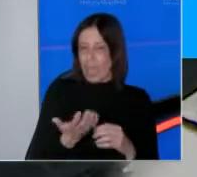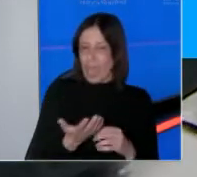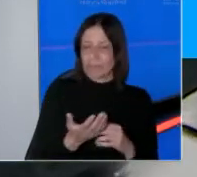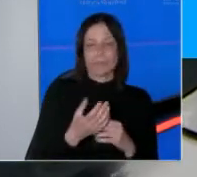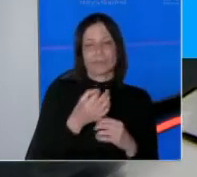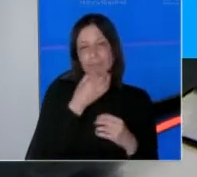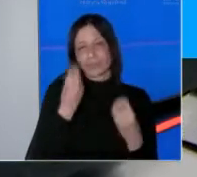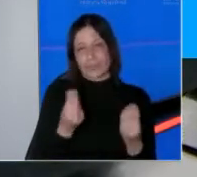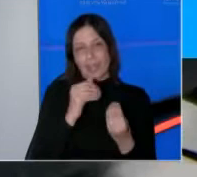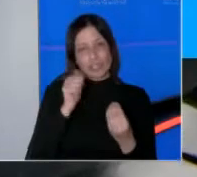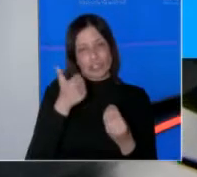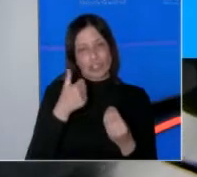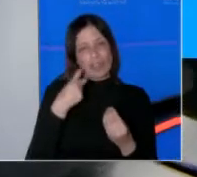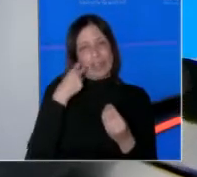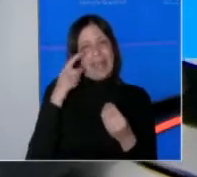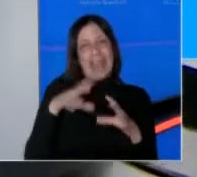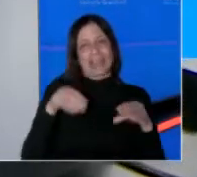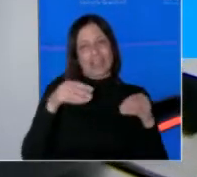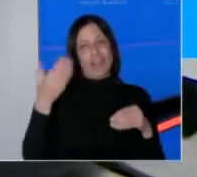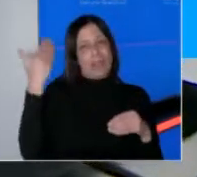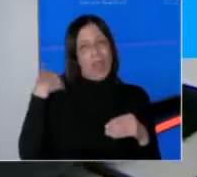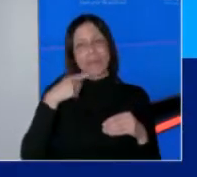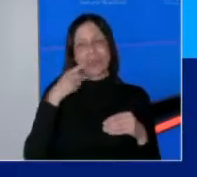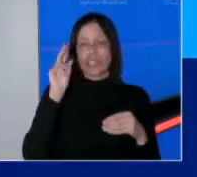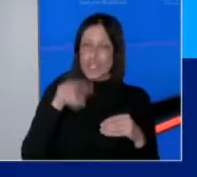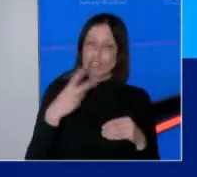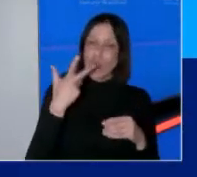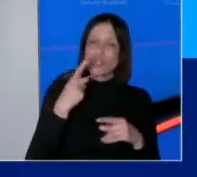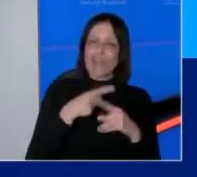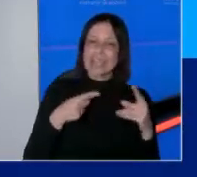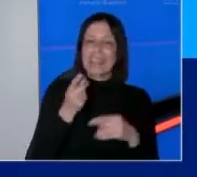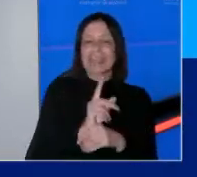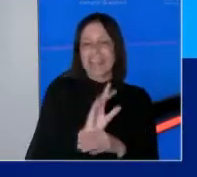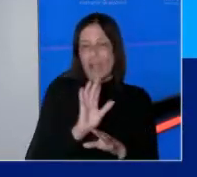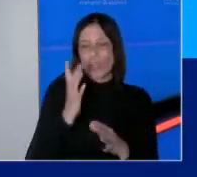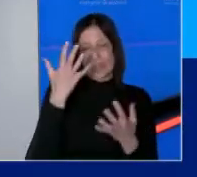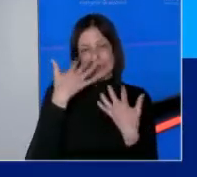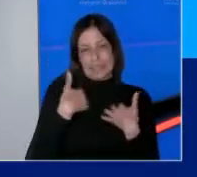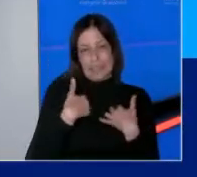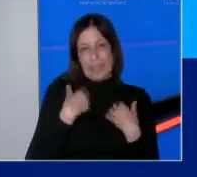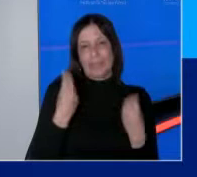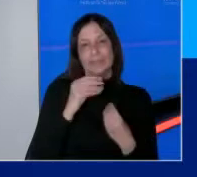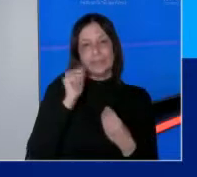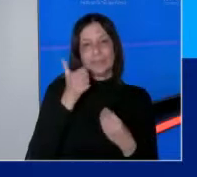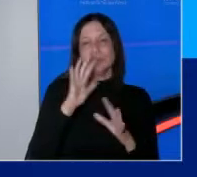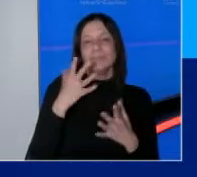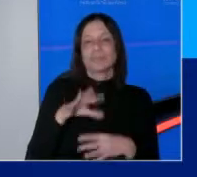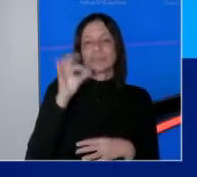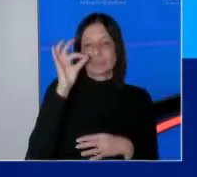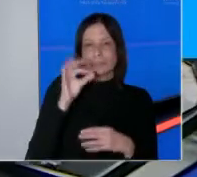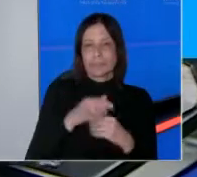אז אני קודם כל מחמיא לך על הדשא מאחוריך, ואומר לך שיש לנו 3.5 דקות. אז ספר לנו קודם כל מה גילית.